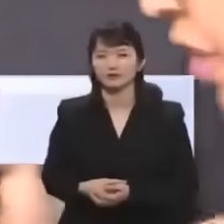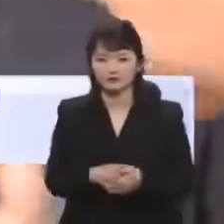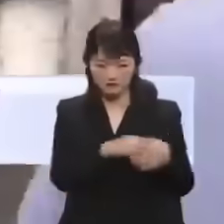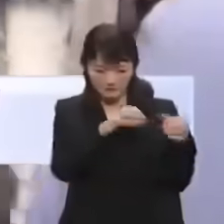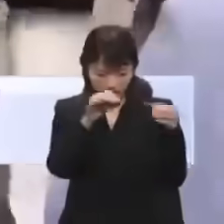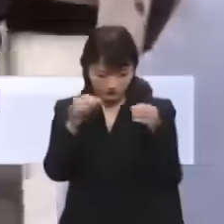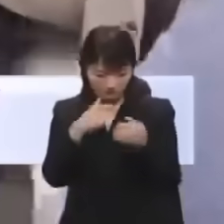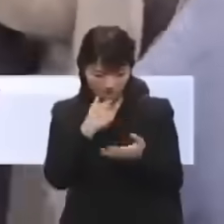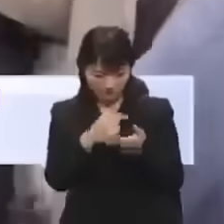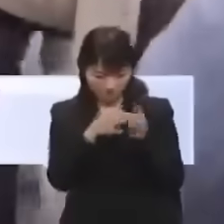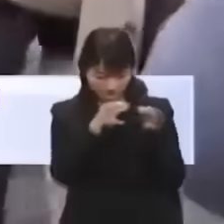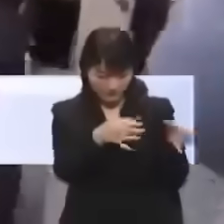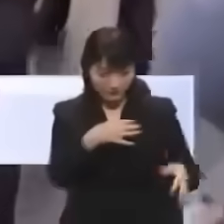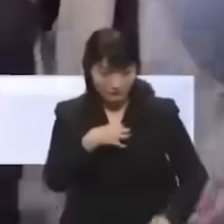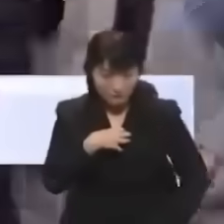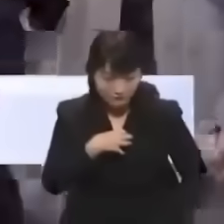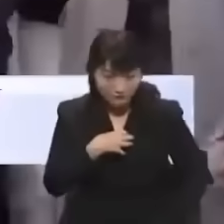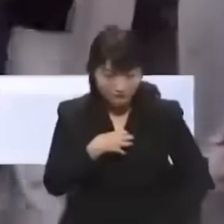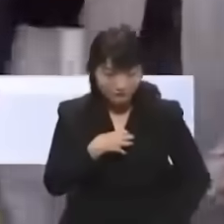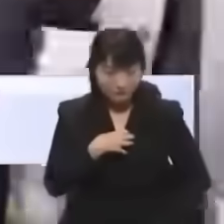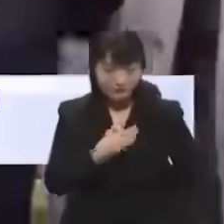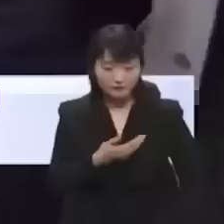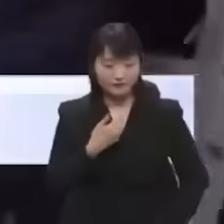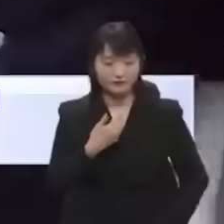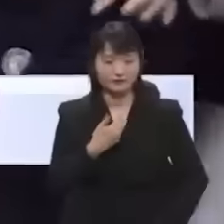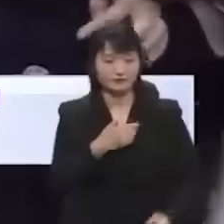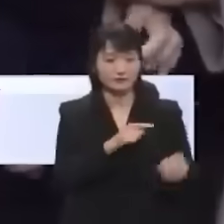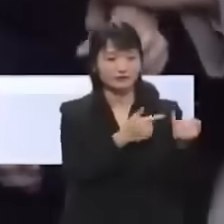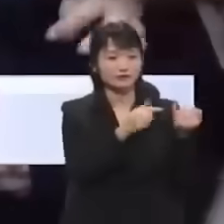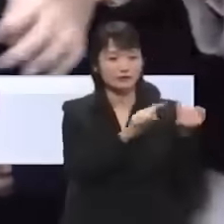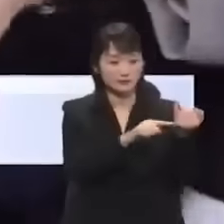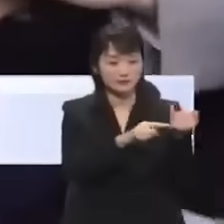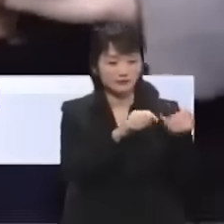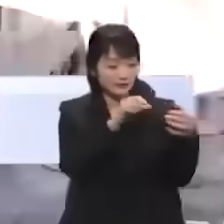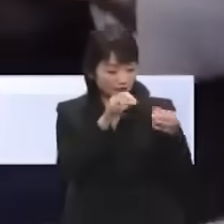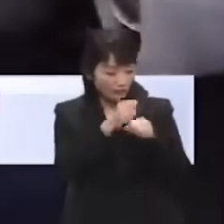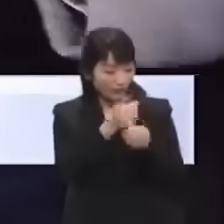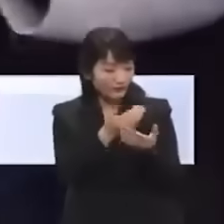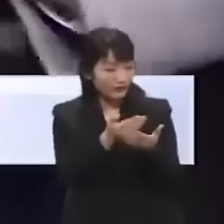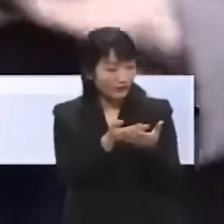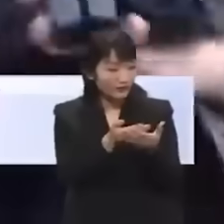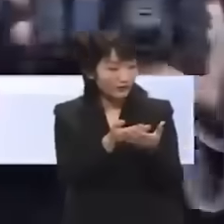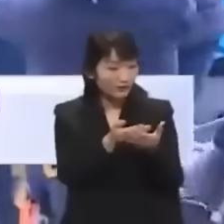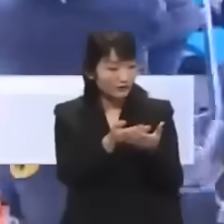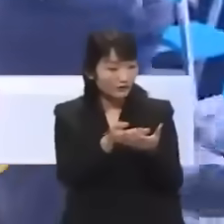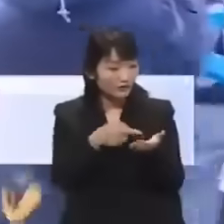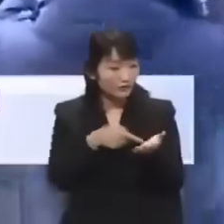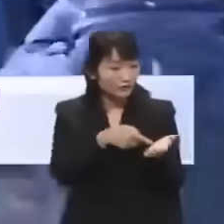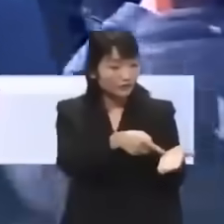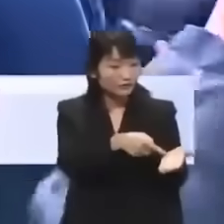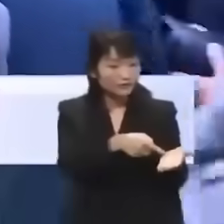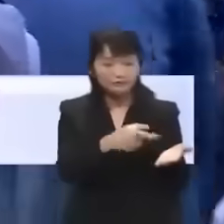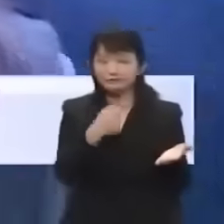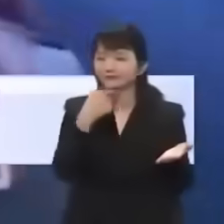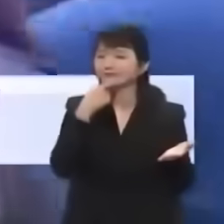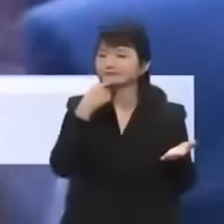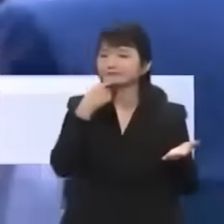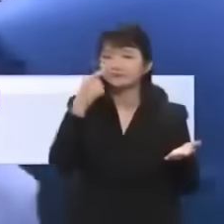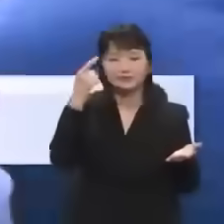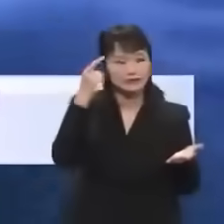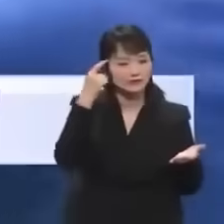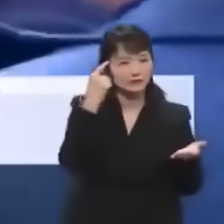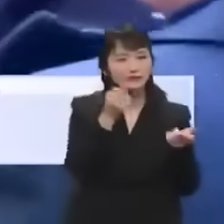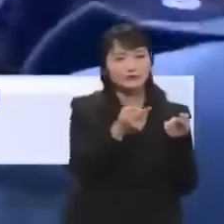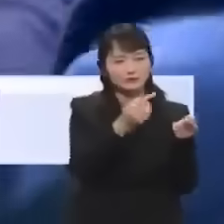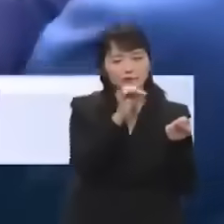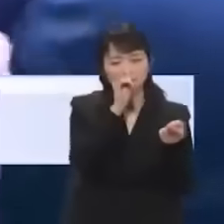우려한 변호인이 사전에 남현이 씨에게 대화를 시도해 오더라도 차단하라는 취지로 어느 정도 의견 조율을 해 두었을